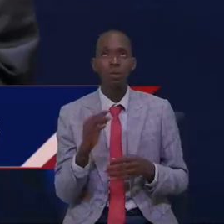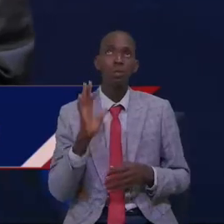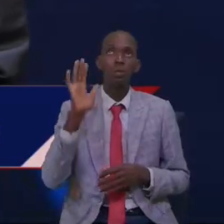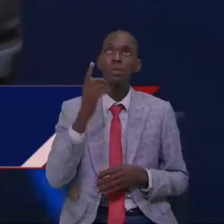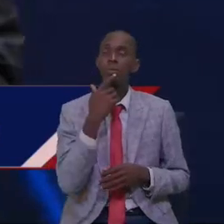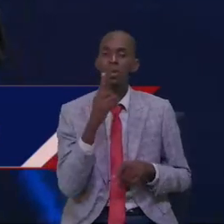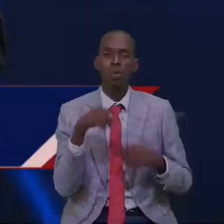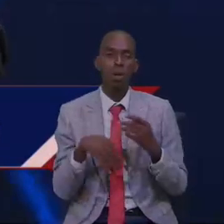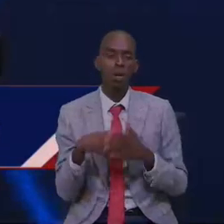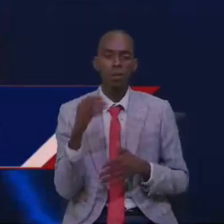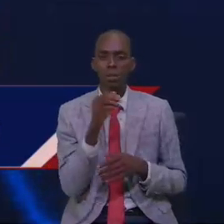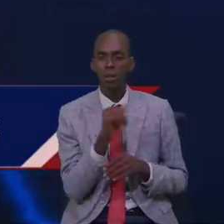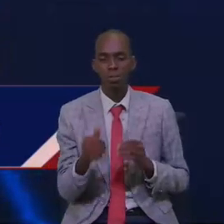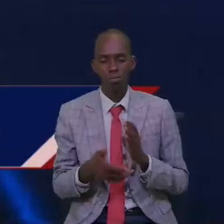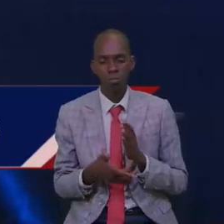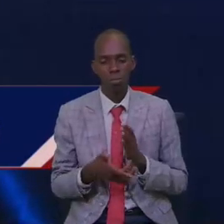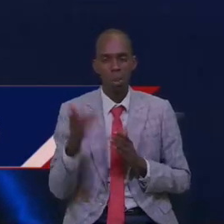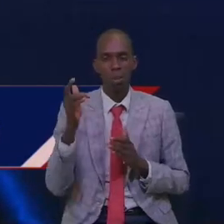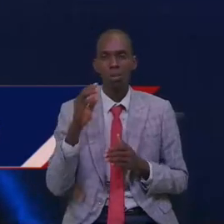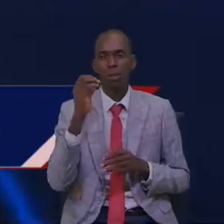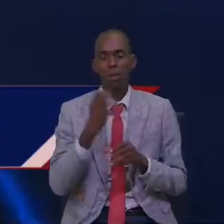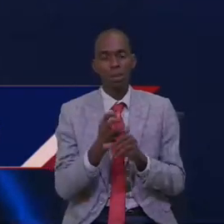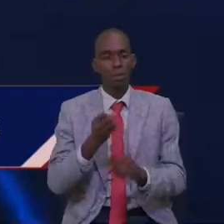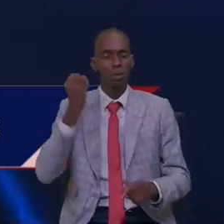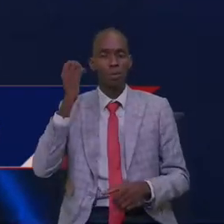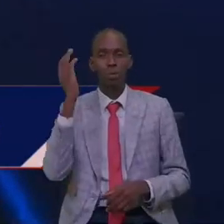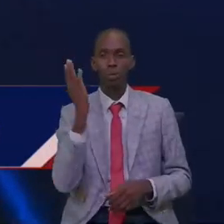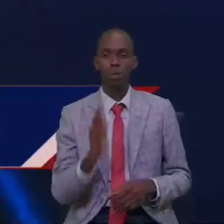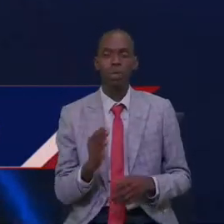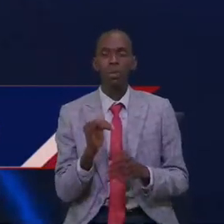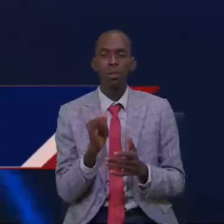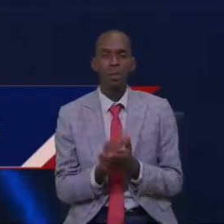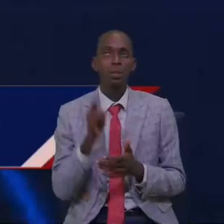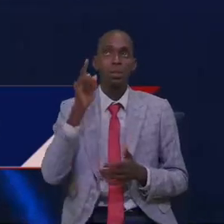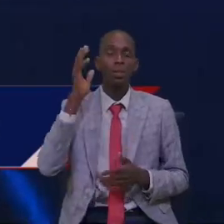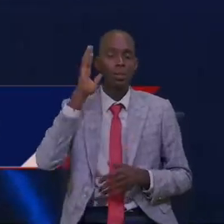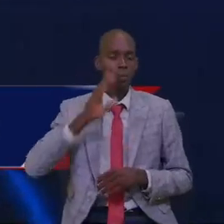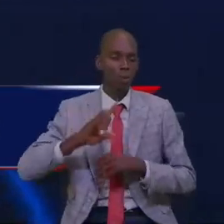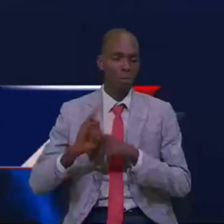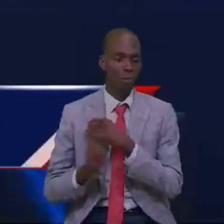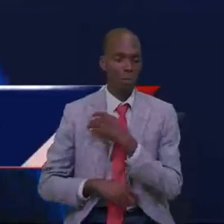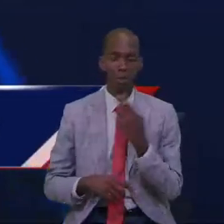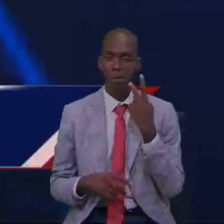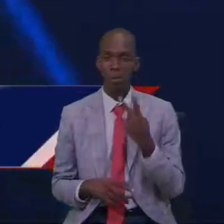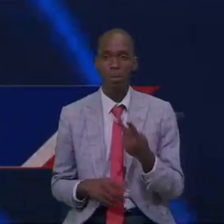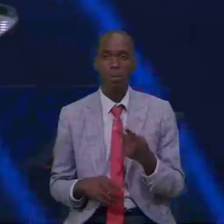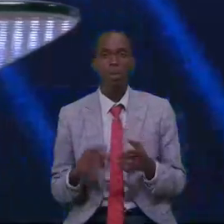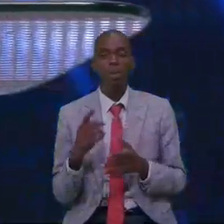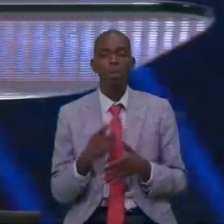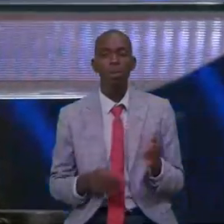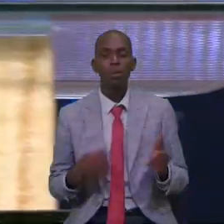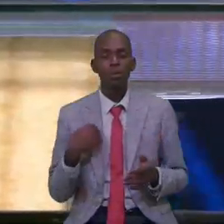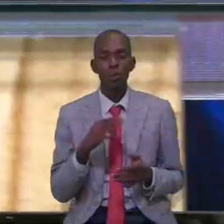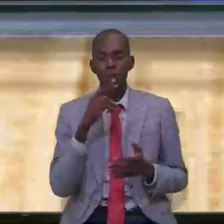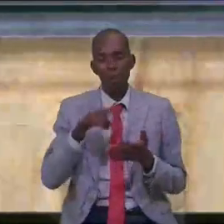De sa bouche sortait une épée aiguë pour frapper. Vous voyez, ce que nous avons